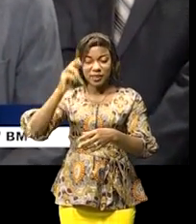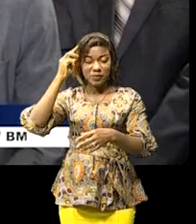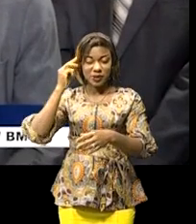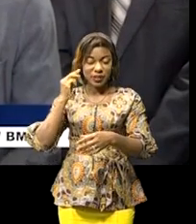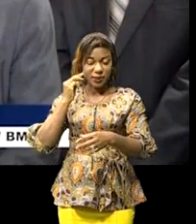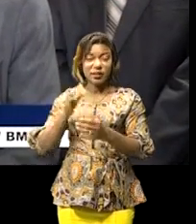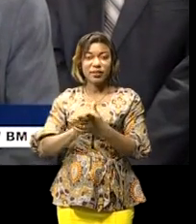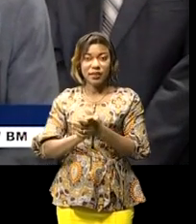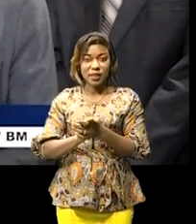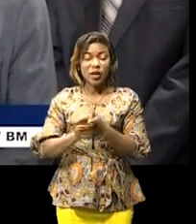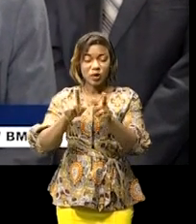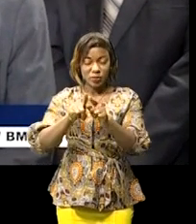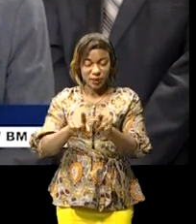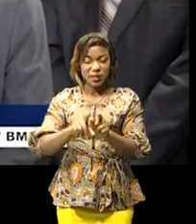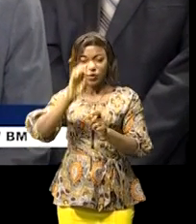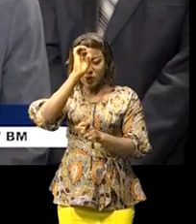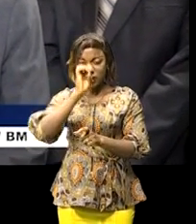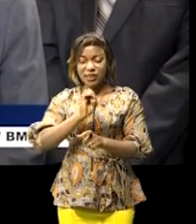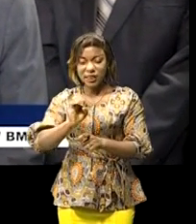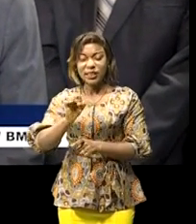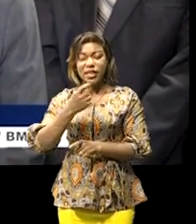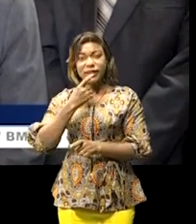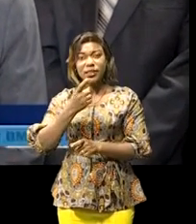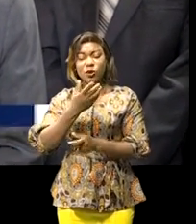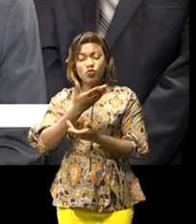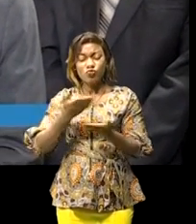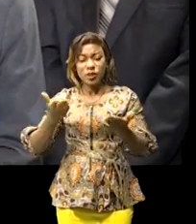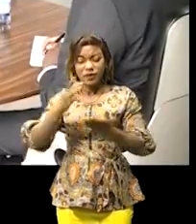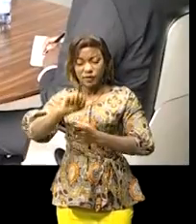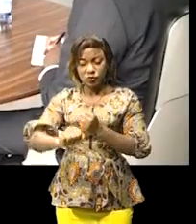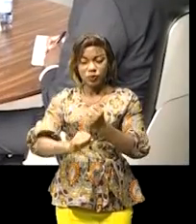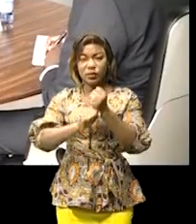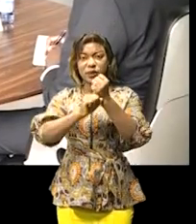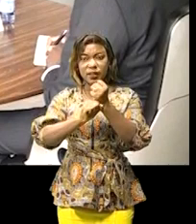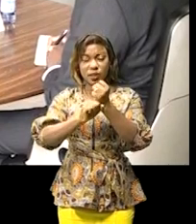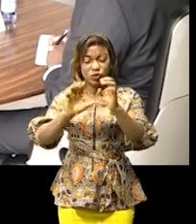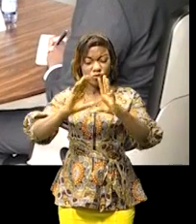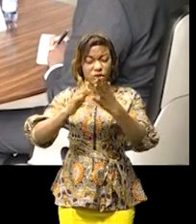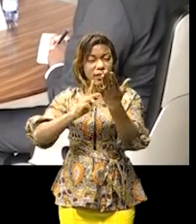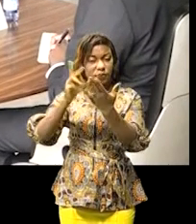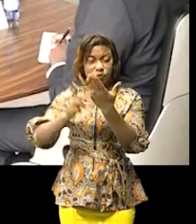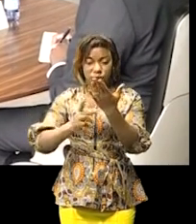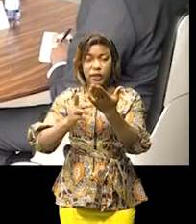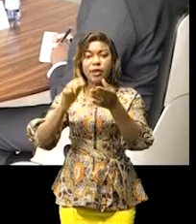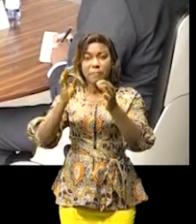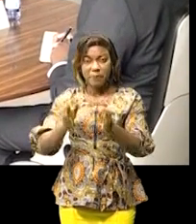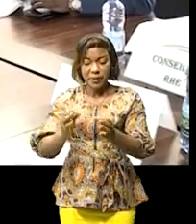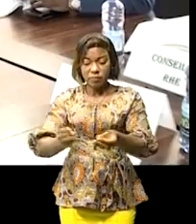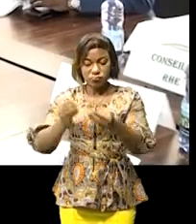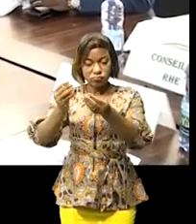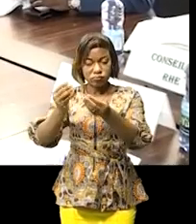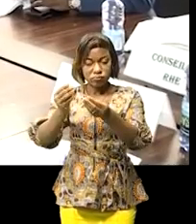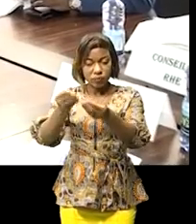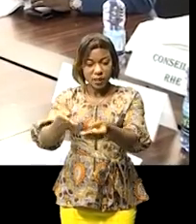Et son excellence a assuré de son soutien parfait au projet. Les investissements seront